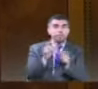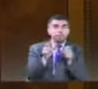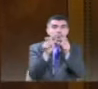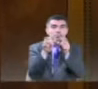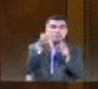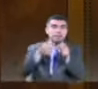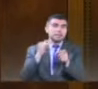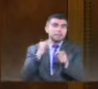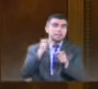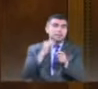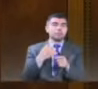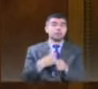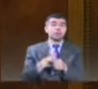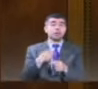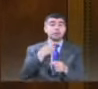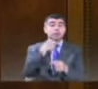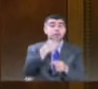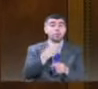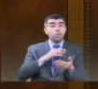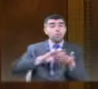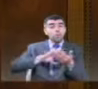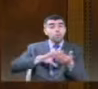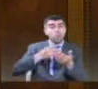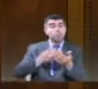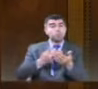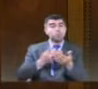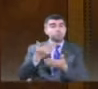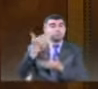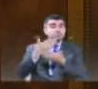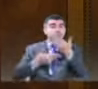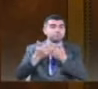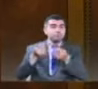الدول لأجل تفعيل أمثل الشراكة والتعاون